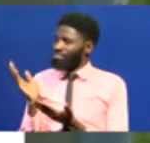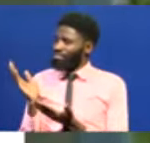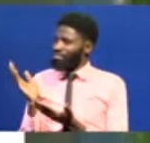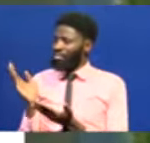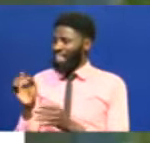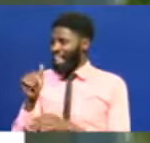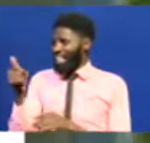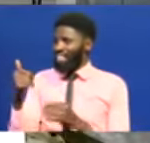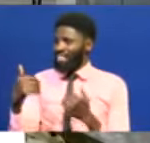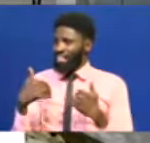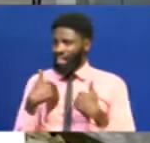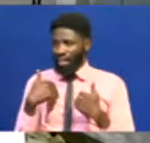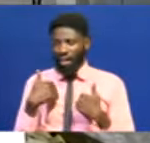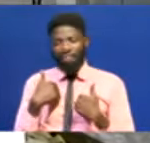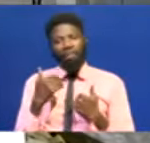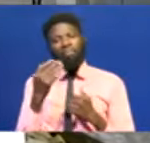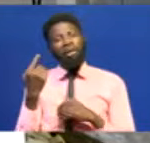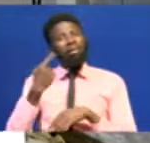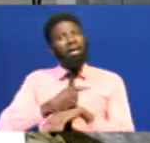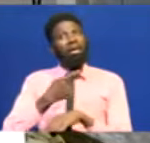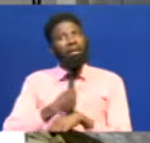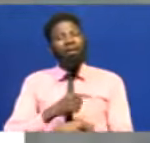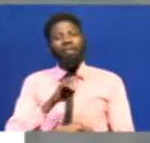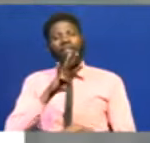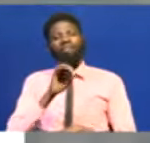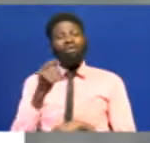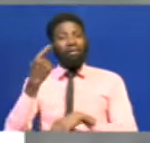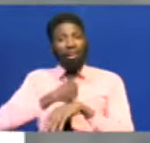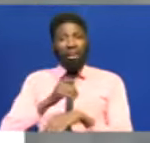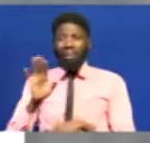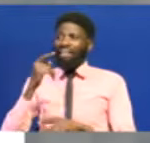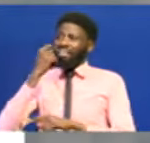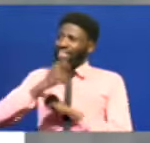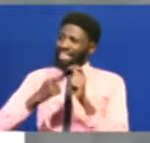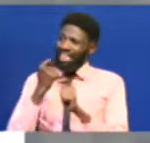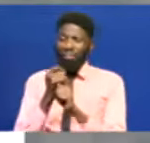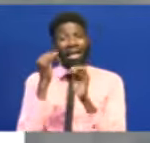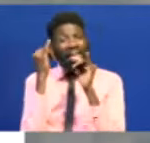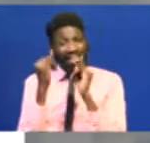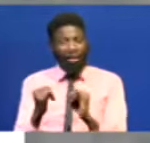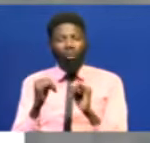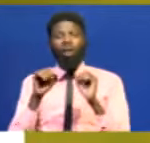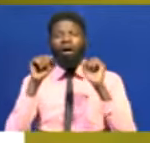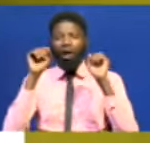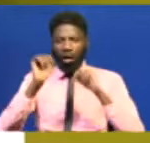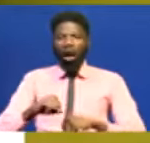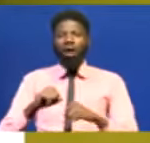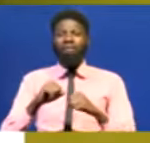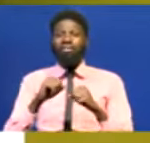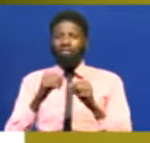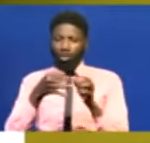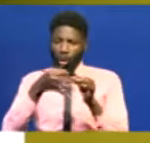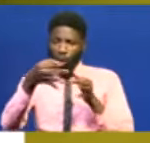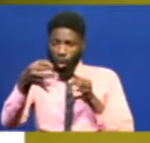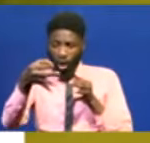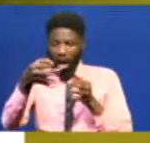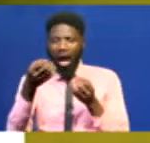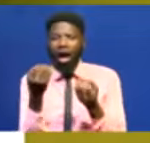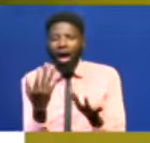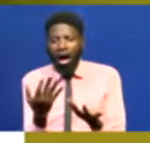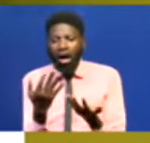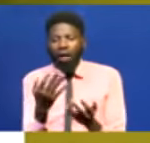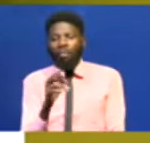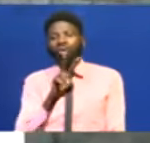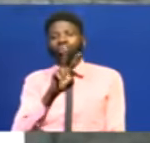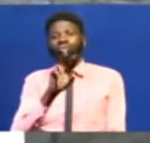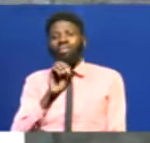takriban umri wa siku 40, spishi mpya inaweza kufikia urefu wa sentimita